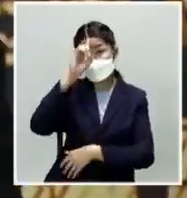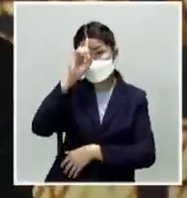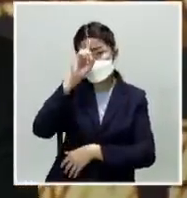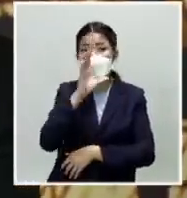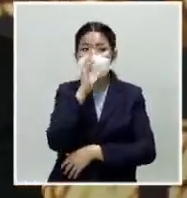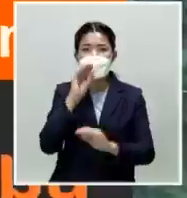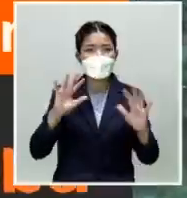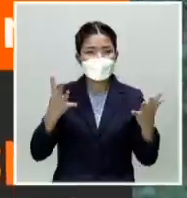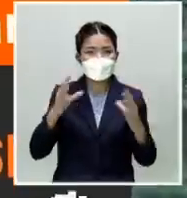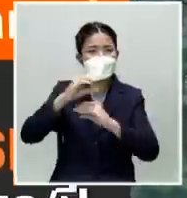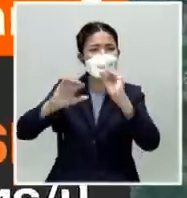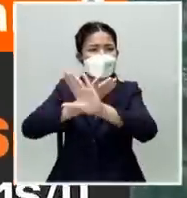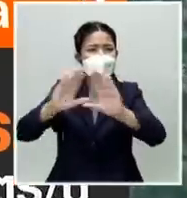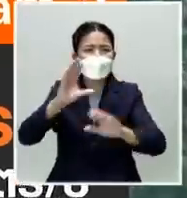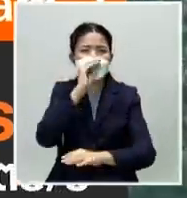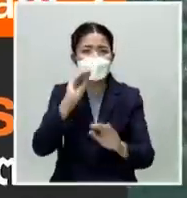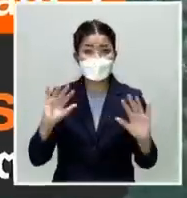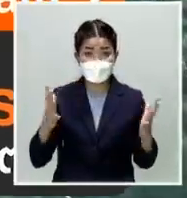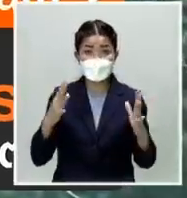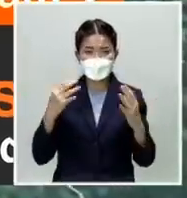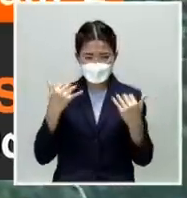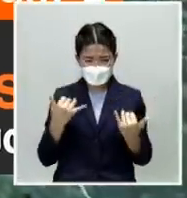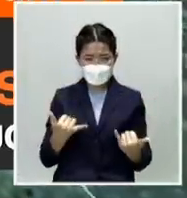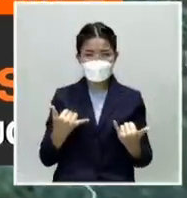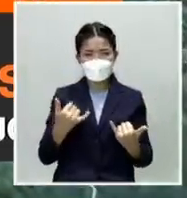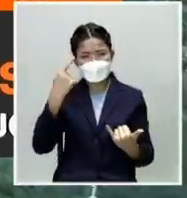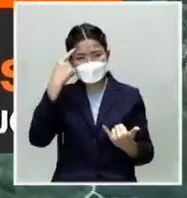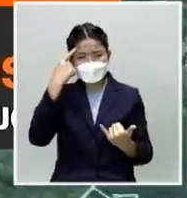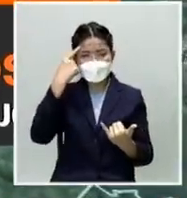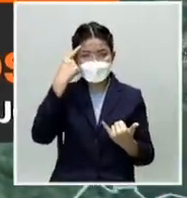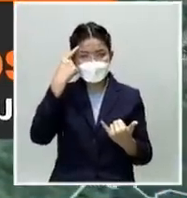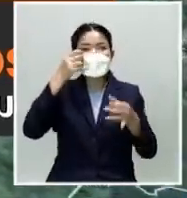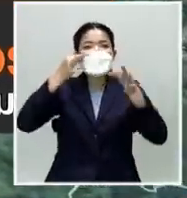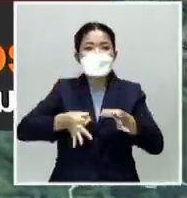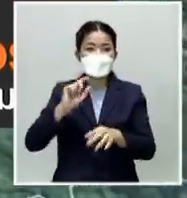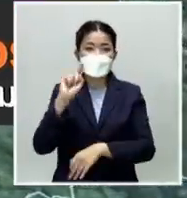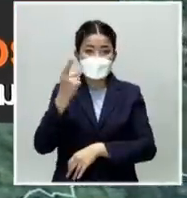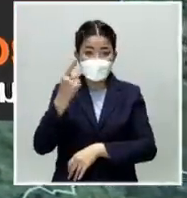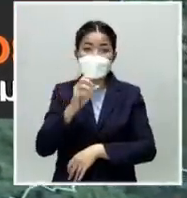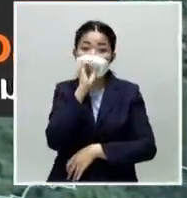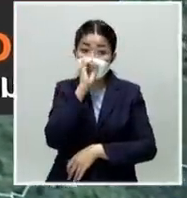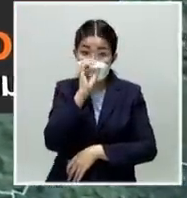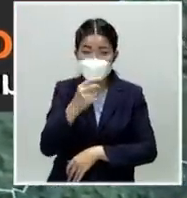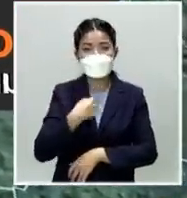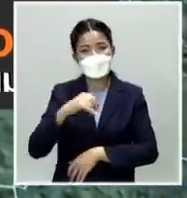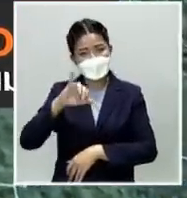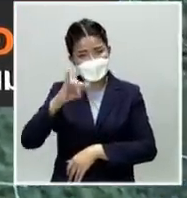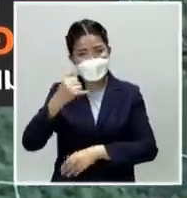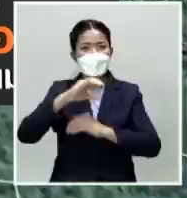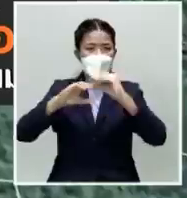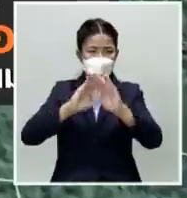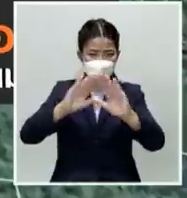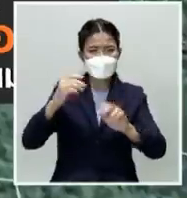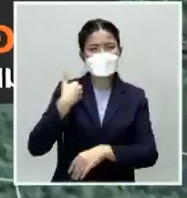าพูดเลยว่าจะยกเลิกโครงการนี้นะคะแต่ว่าเร็วๆนี้ก็ต้องทบทวนท่าทีใหม่แล้วค่ะก็ออกมาบอกเป็นครั้งแรกว่าก็อาจจะเป็นไป